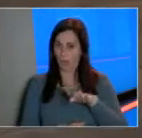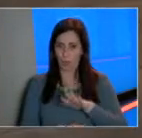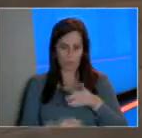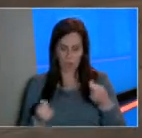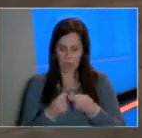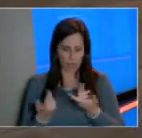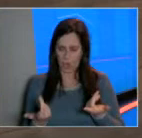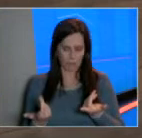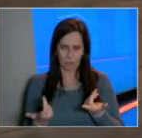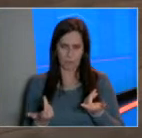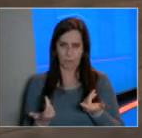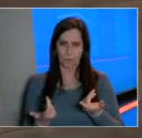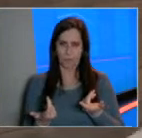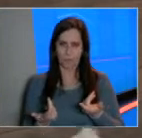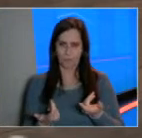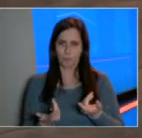להיות